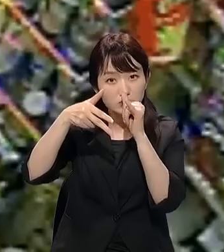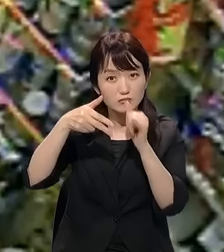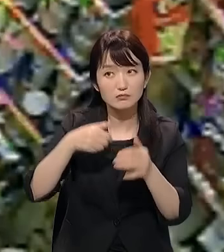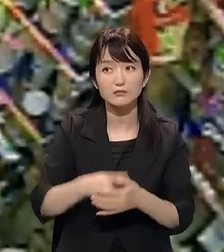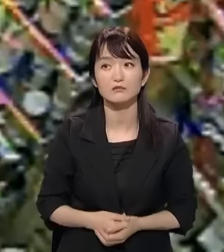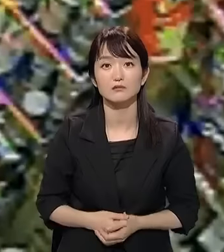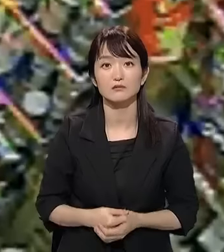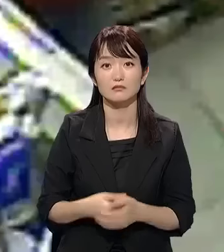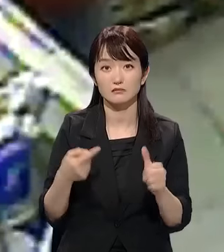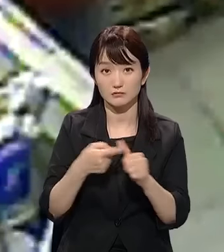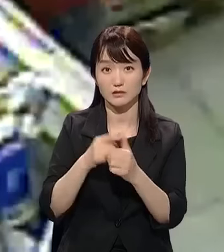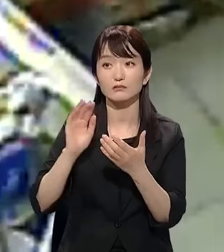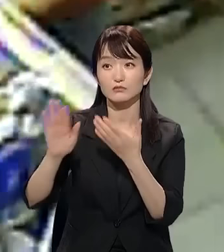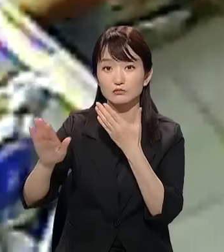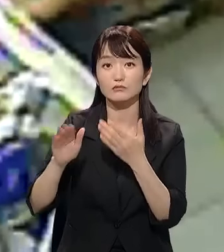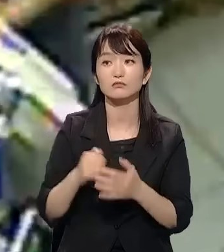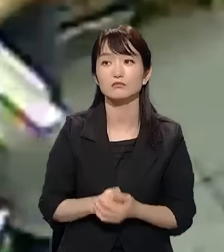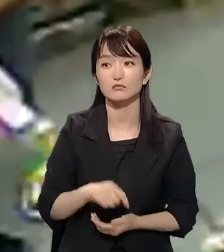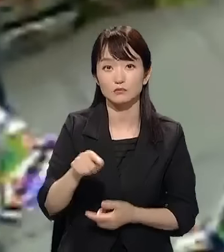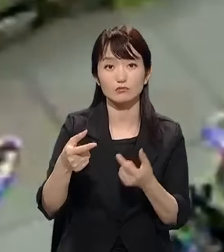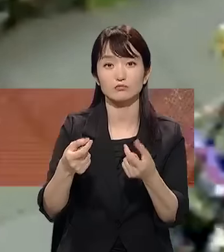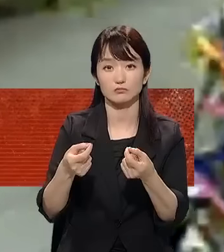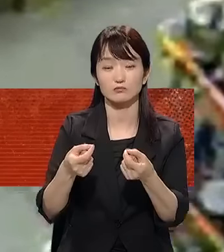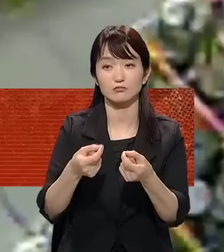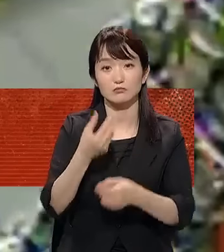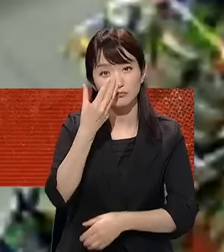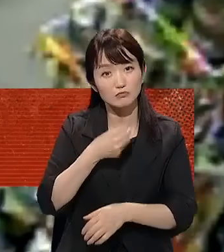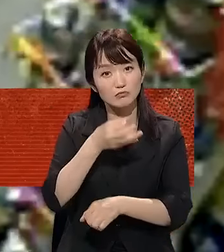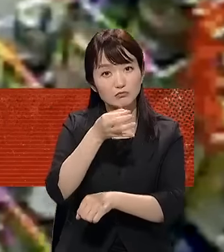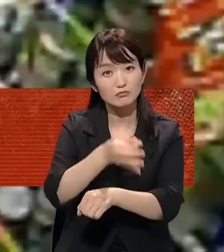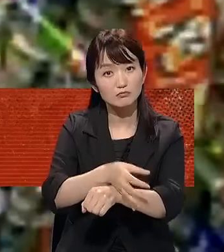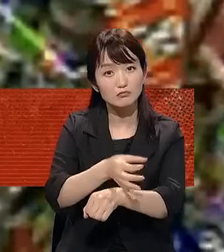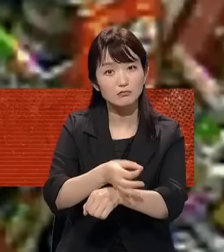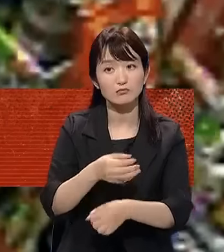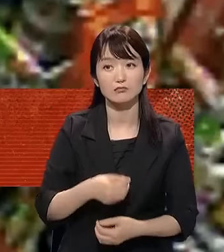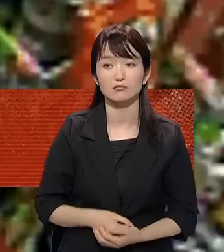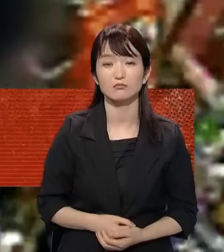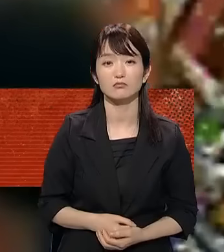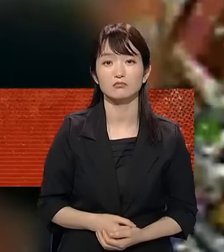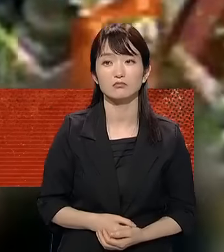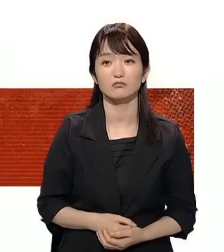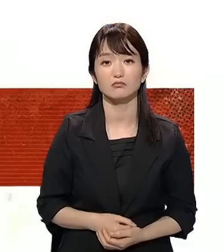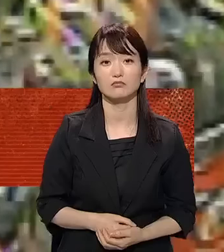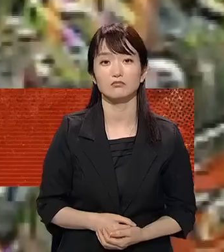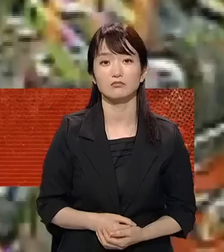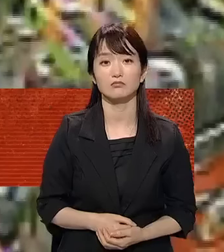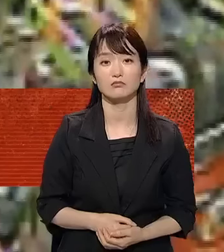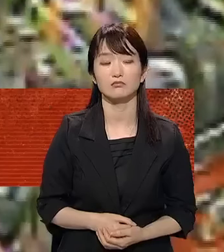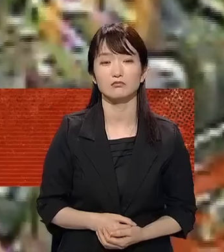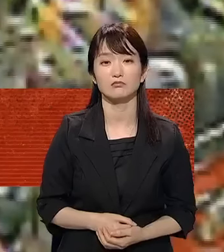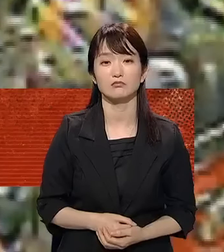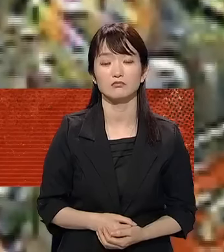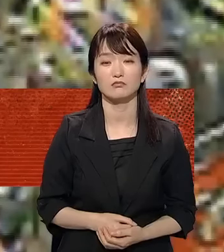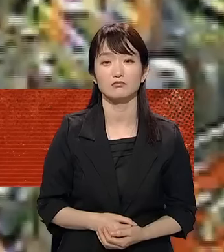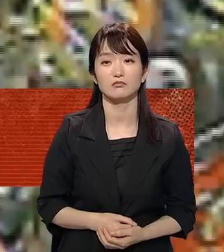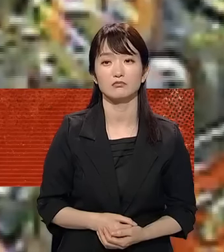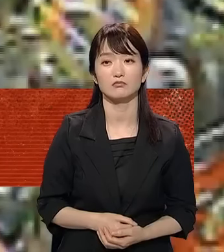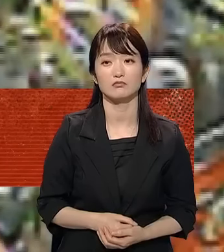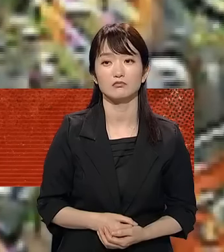살인 직후 예 장애을 해친 직후에 저렇게 좀 뭐 무슨 뭐 큰일한 듯이 저렇게 음료를 사셔 마셨고 또